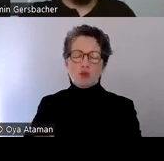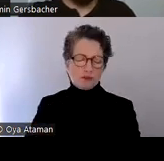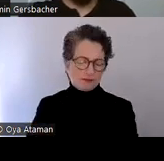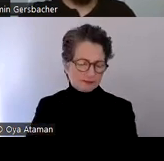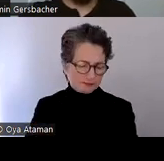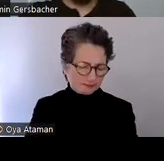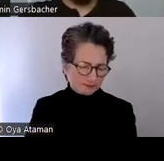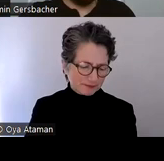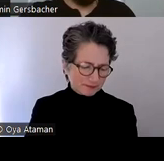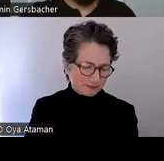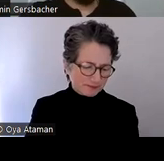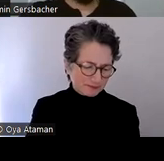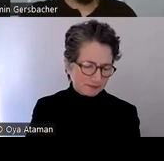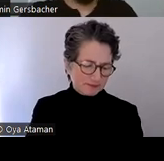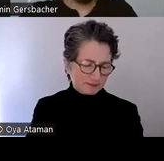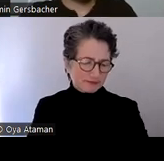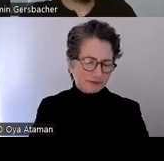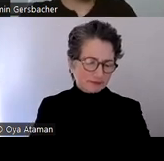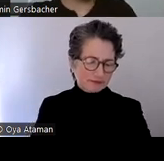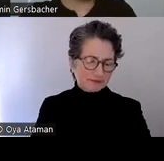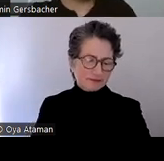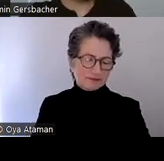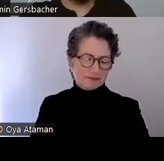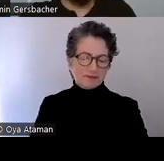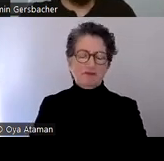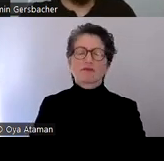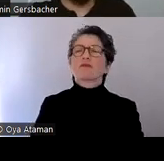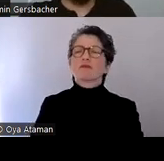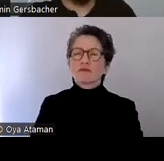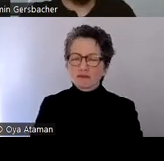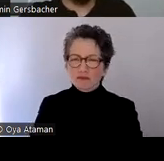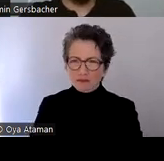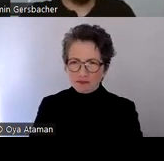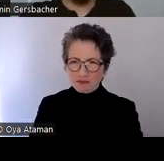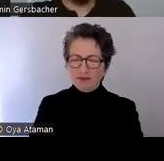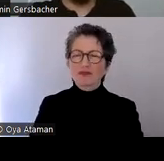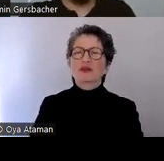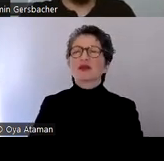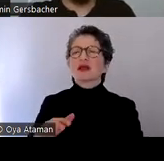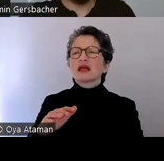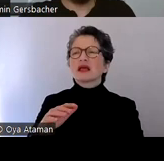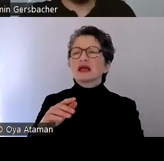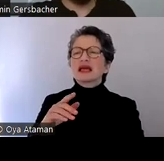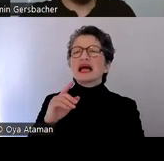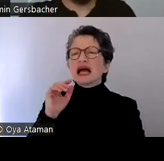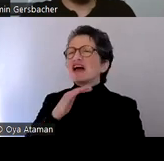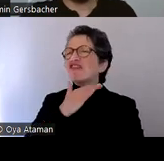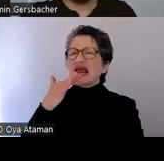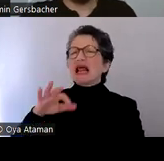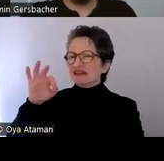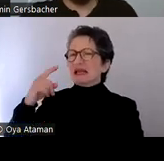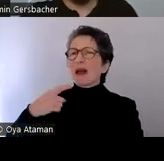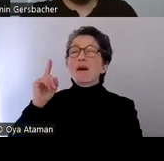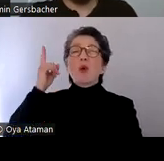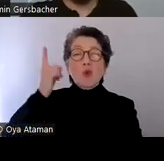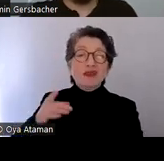es werden viele gefunden, aber nicht alle. Es ist nicht so hundertprozentig zuverlässig. Deshalb ist eigentlich auch noch